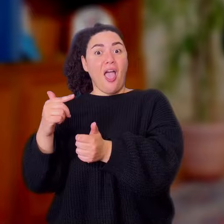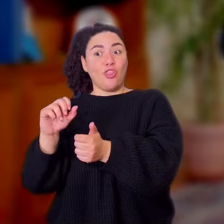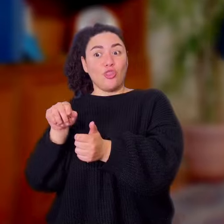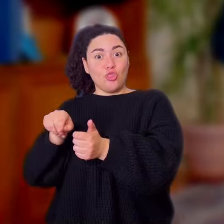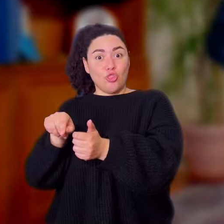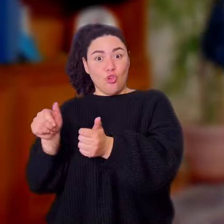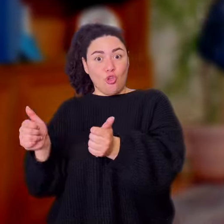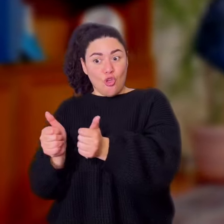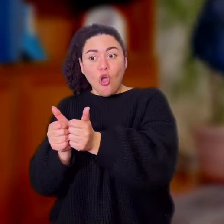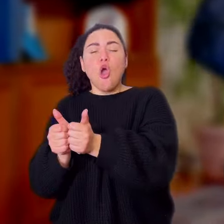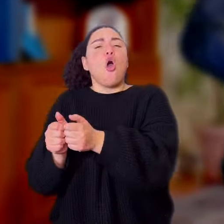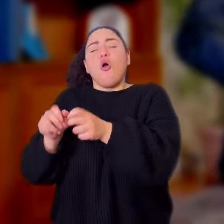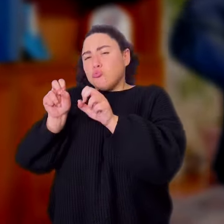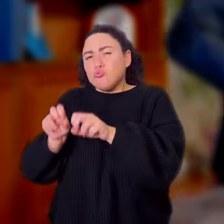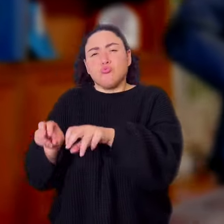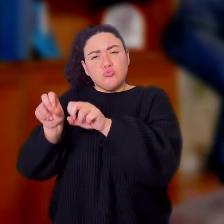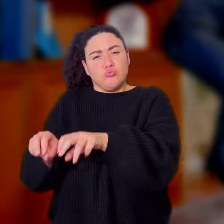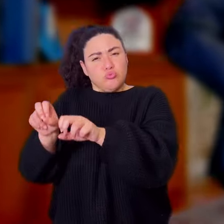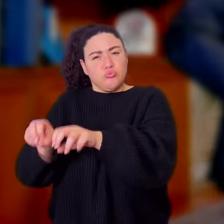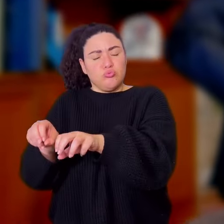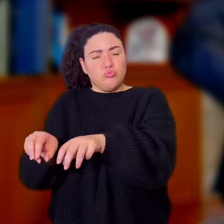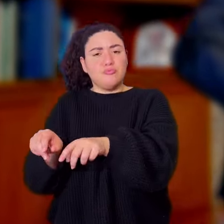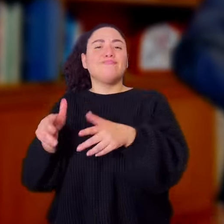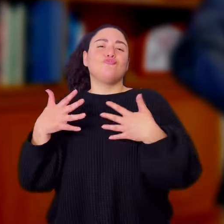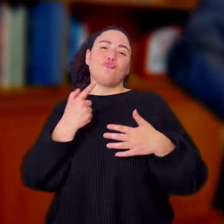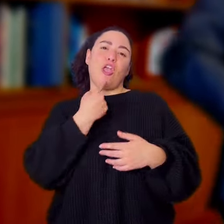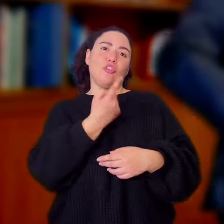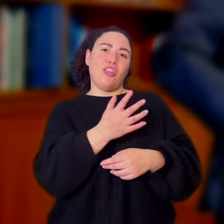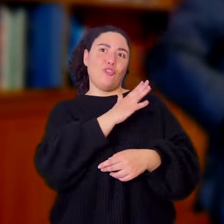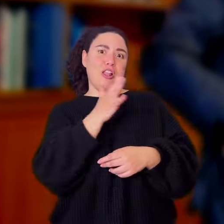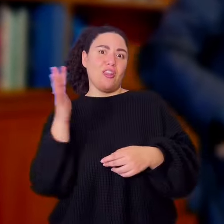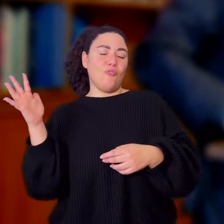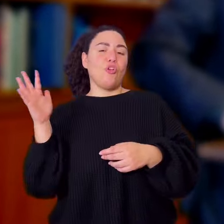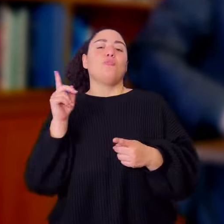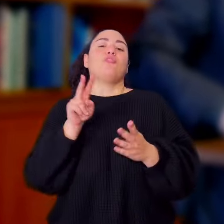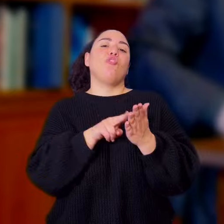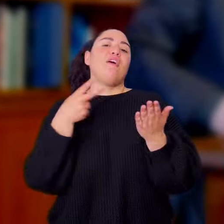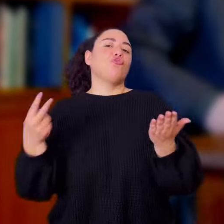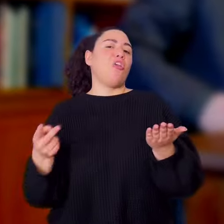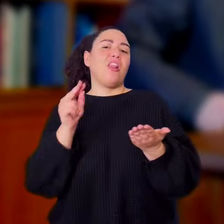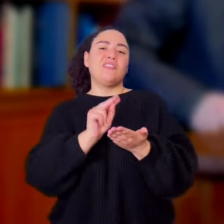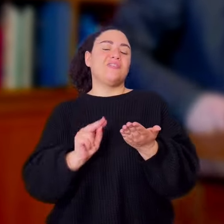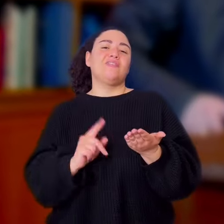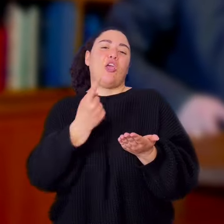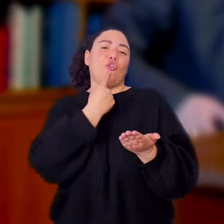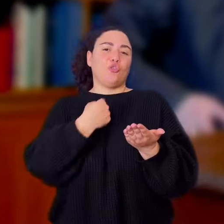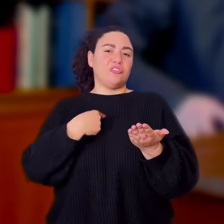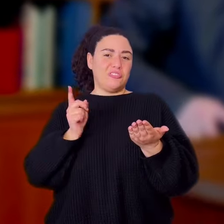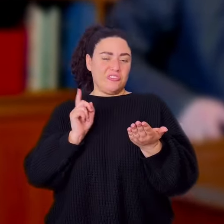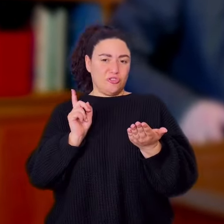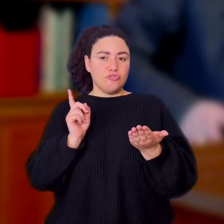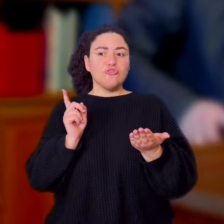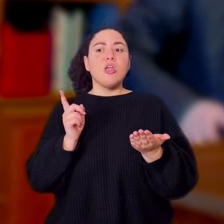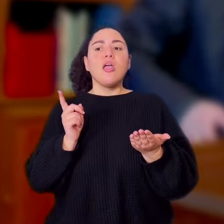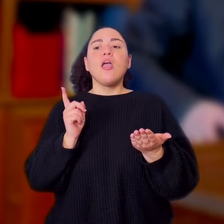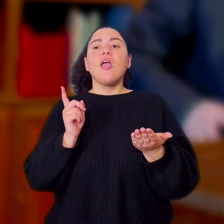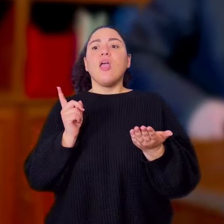amato come ho detto altre volte non ciè dato di sapere perché l'evangelista non ce lo dice evidentemente